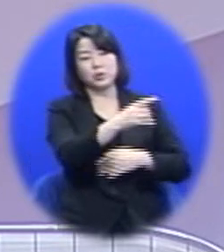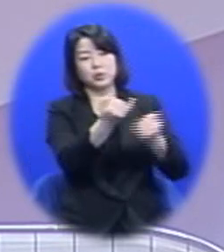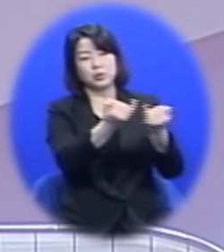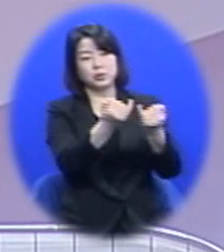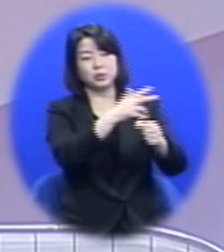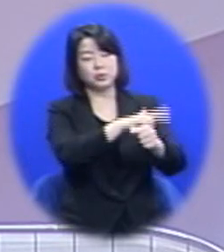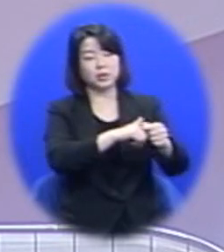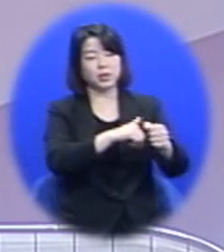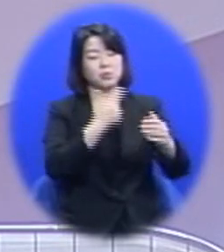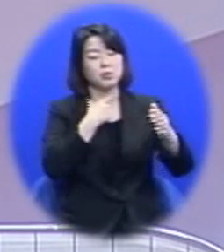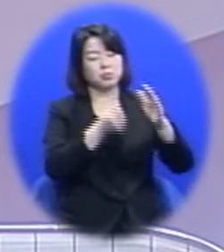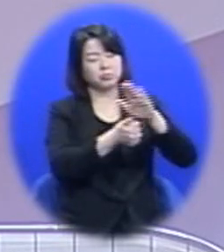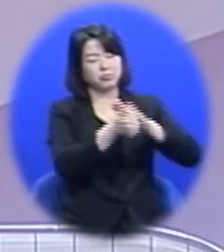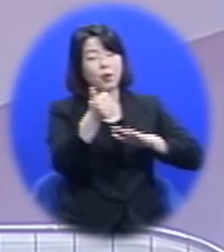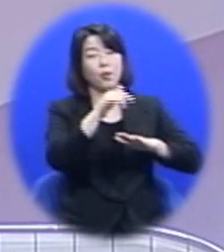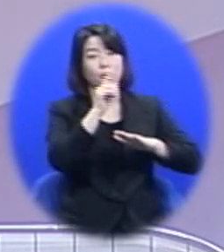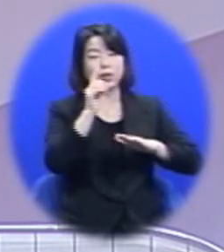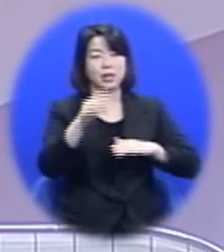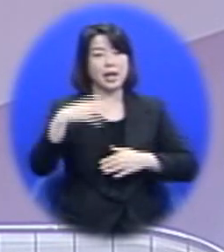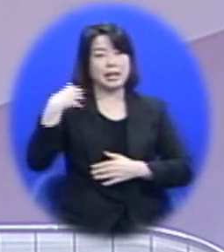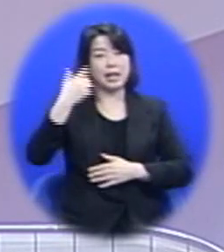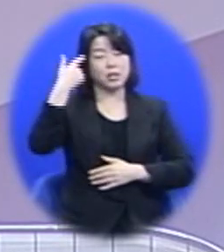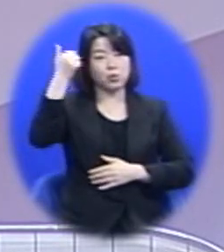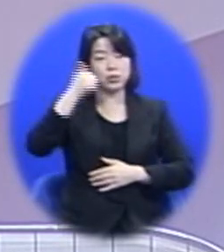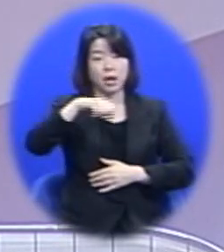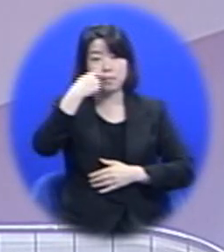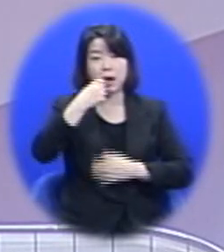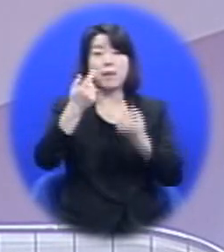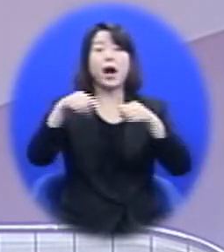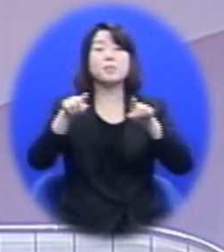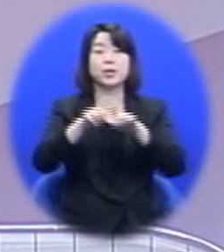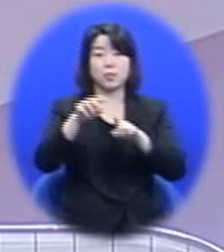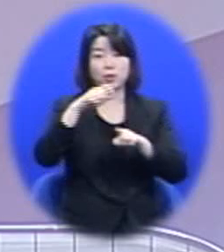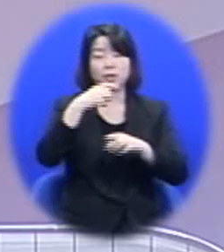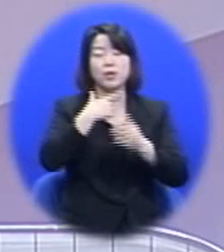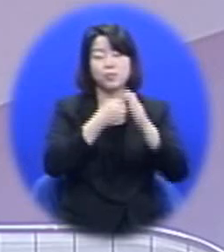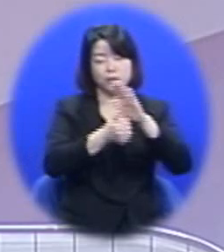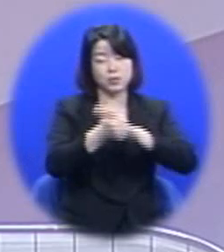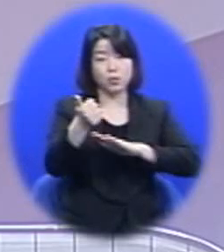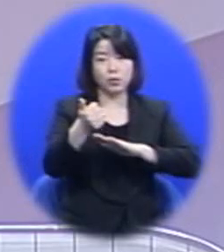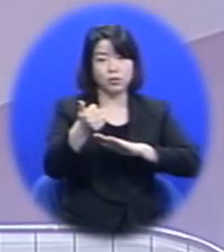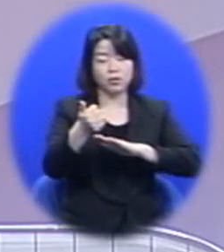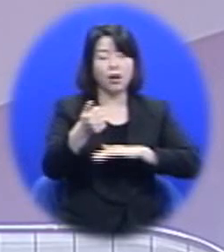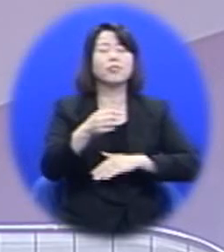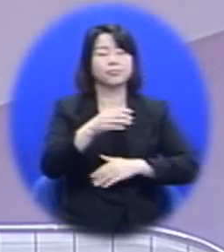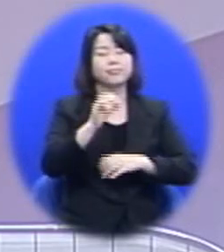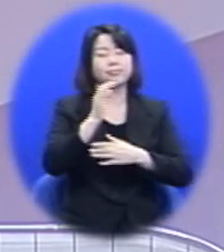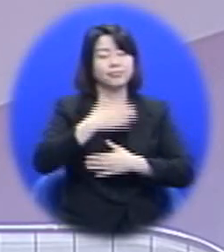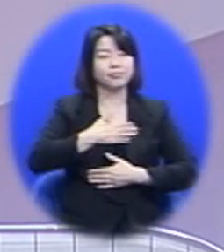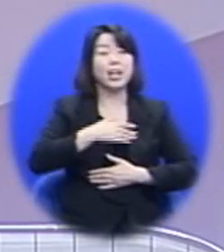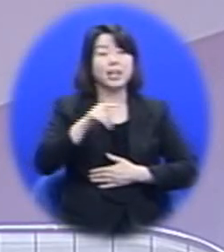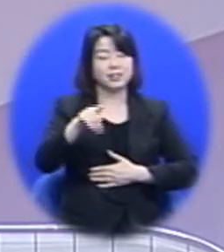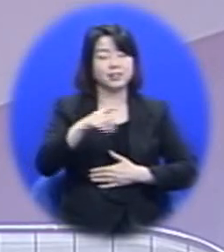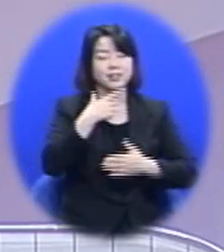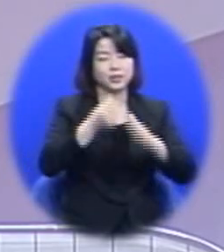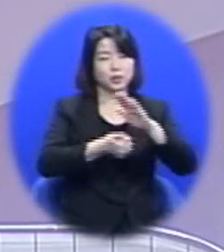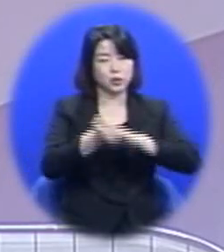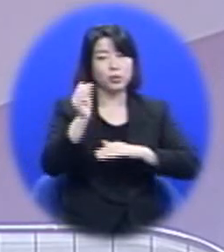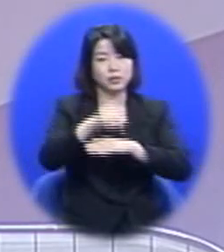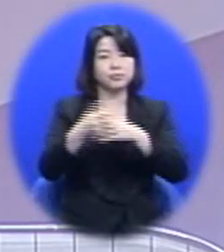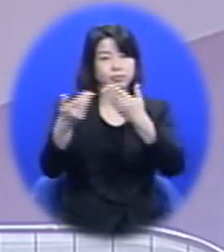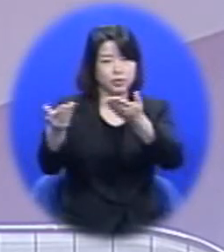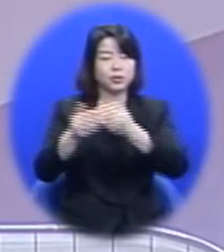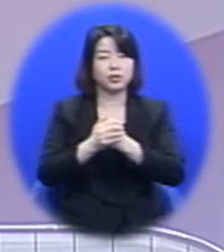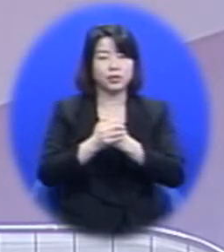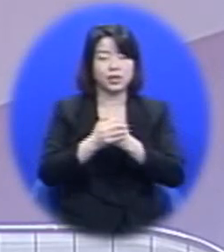그거라. 담임 목사님과 밥 한번 같이 먹는. 그래서 그러면 우리 그 소원 들어드리자. 그래서 한